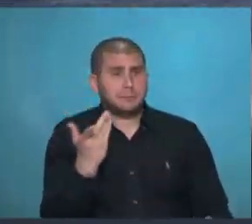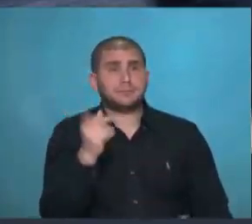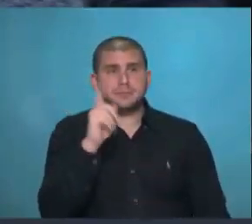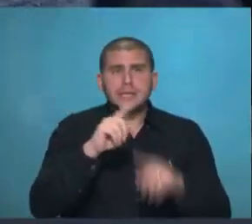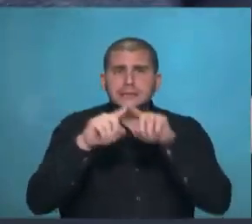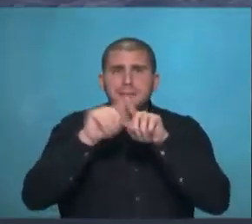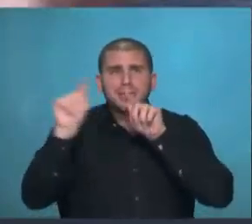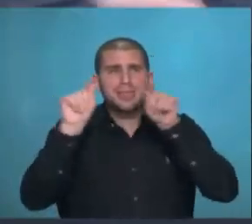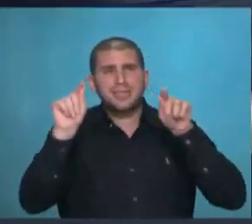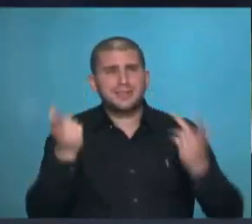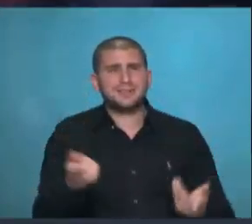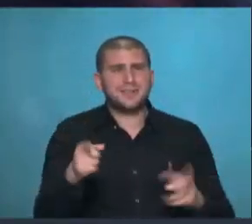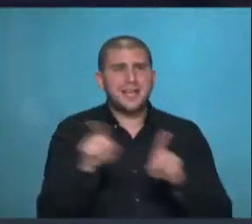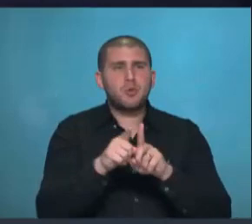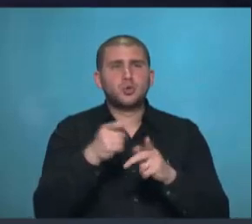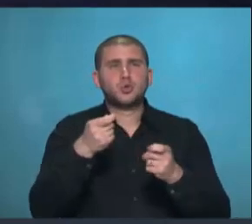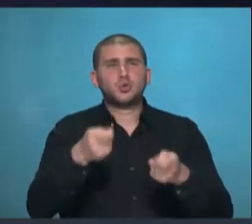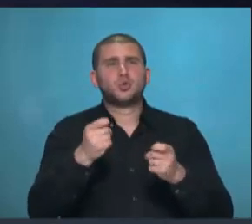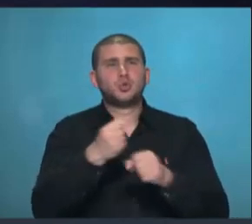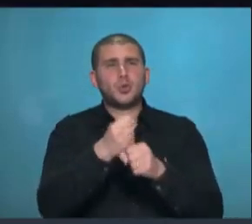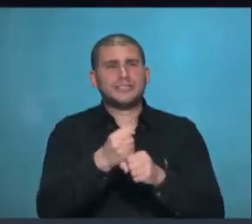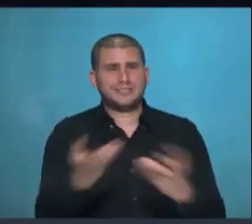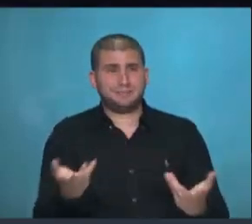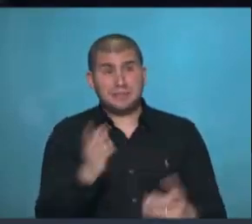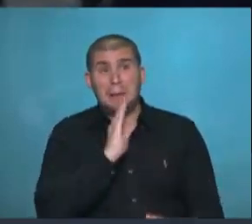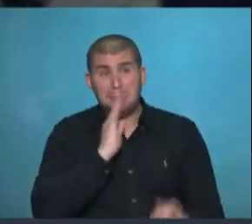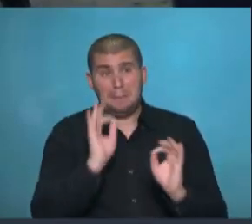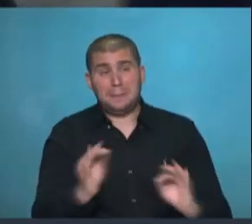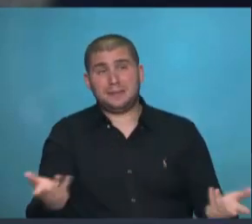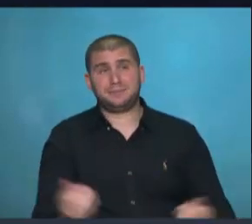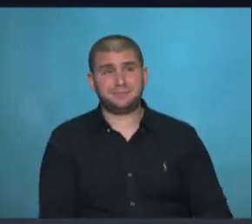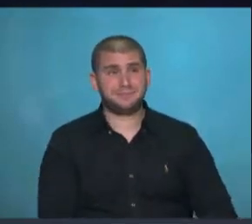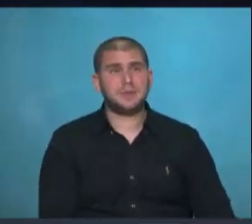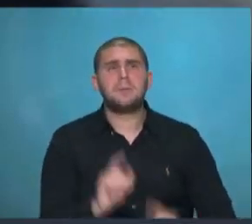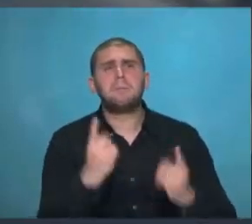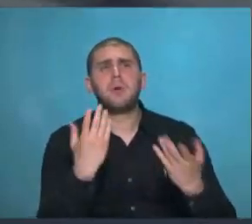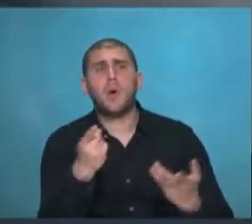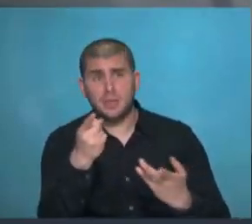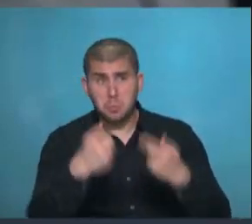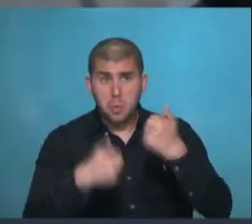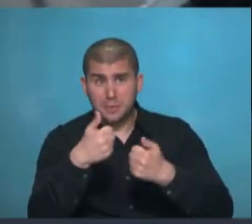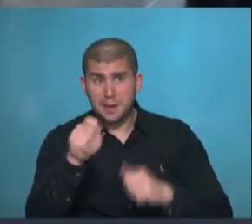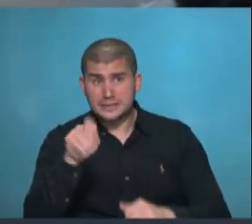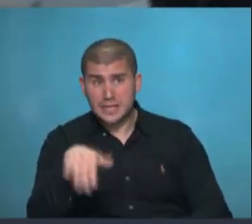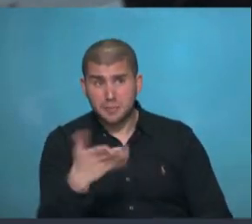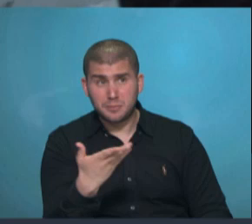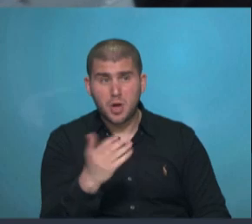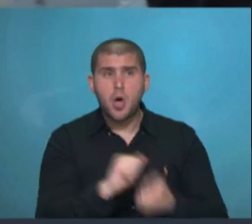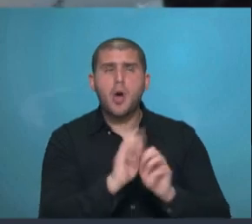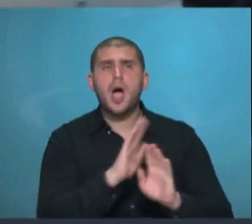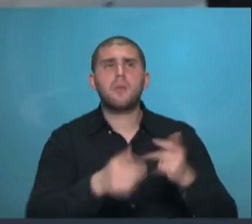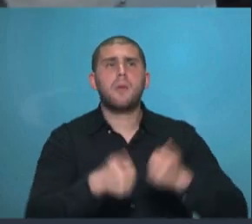אתה יודע כמו שסמין סוסי. חבר'ה, זה בעיה, נו. בעיה, בעיית אמת. מה קורה? אתם גם זה, מועמדים לכנסת או רק